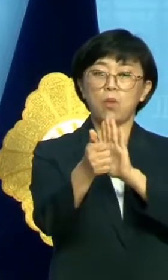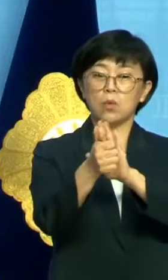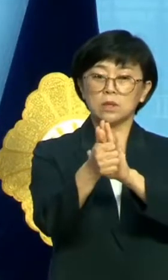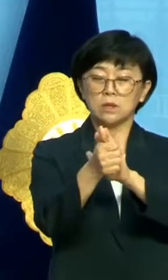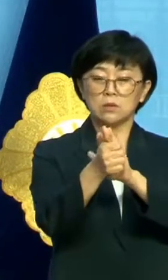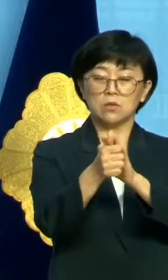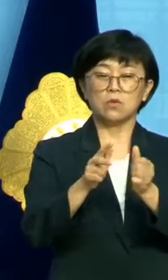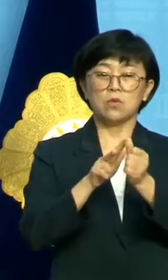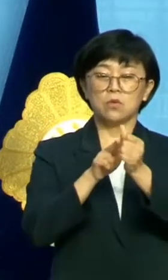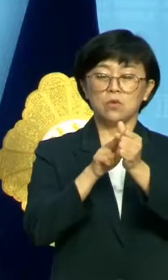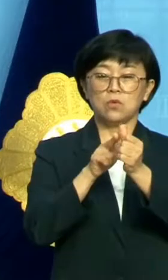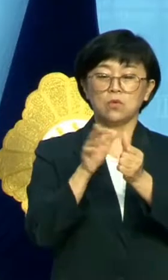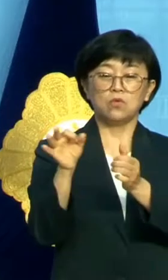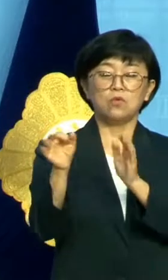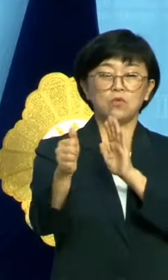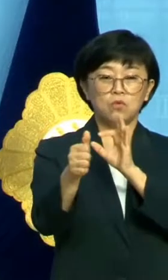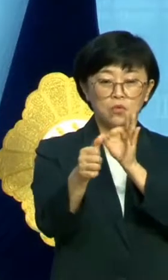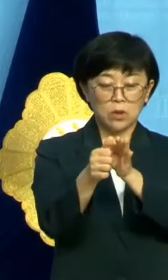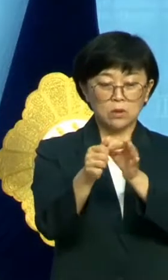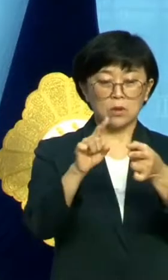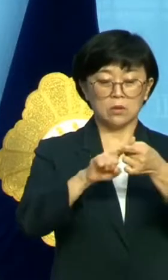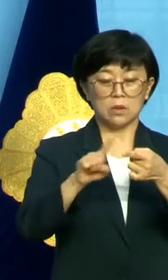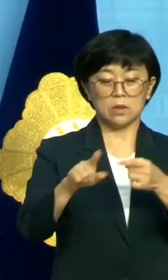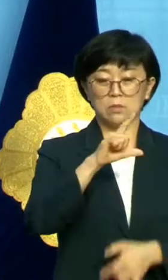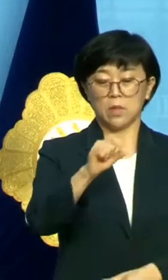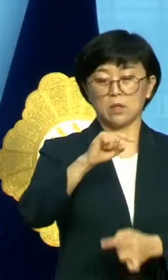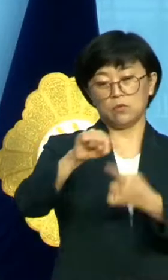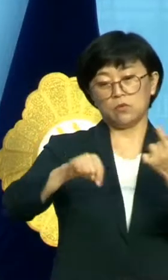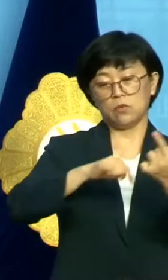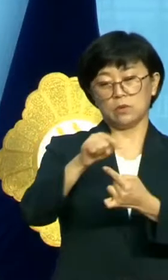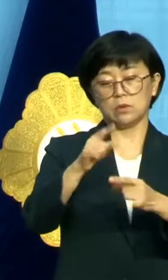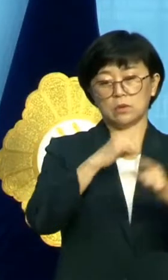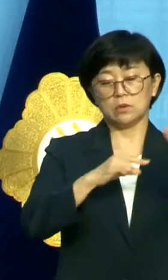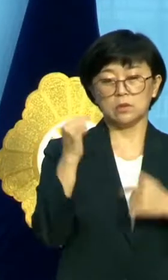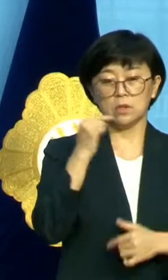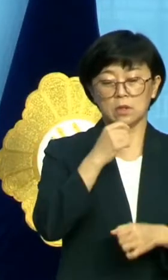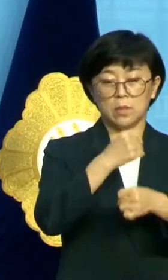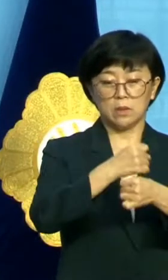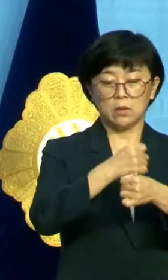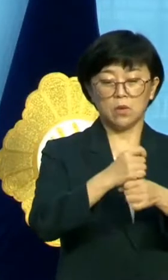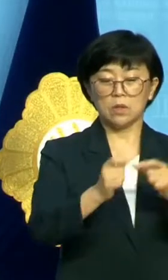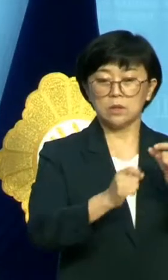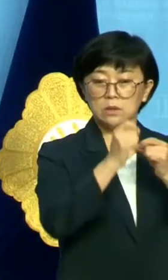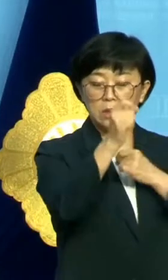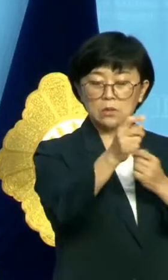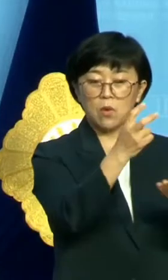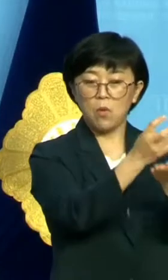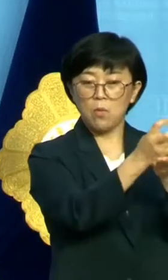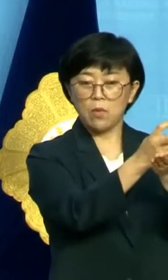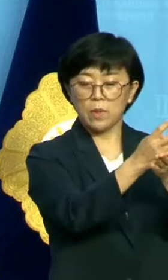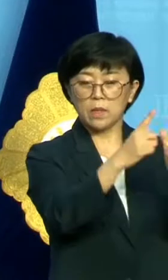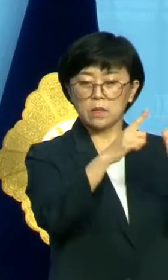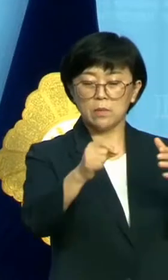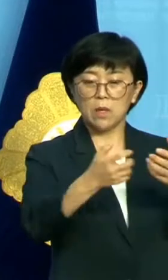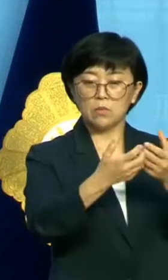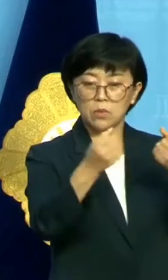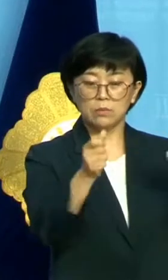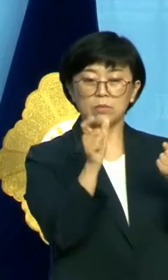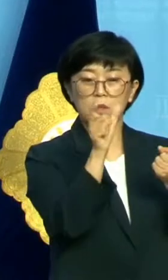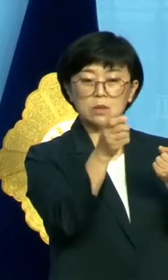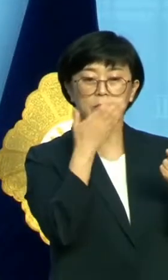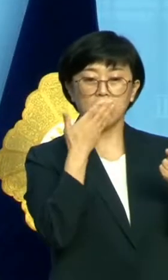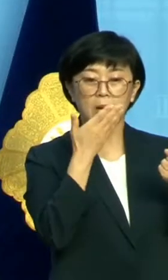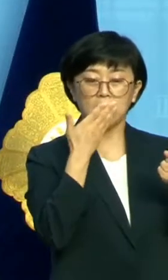도입 등으로 지방의 역량을 강화시키겠고 장기적으로는 헌법에 지방분권 등을 명시할 수 있도록